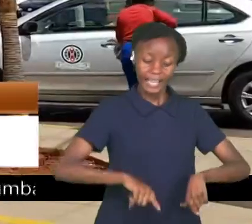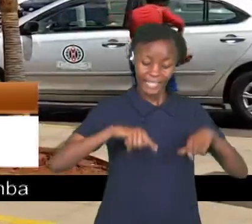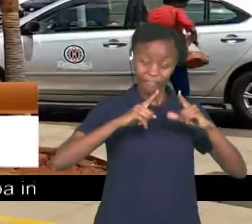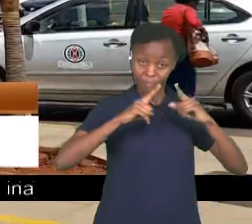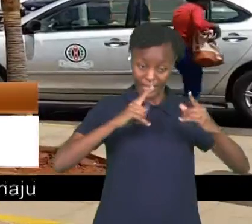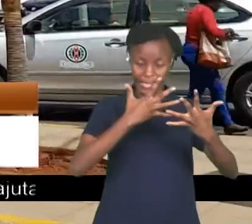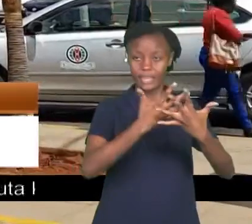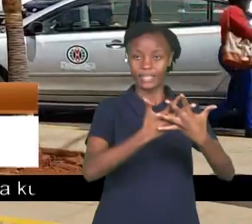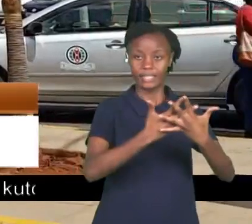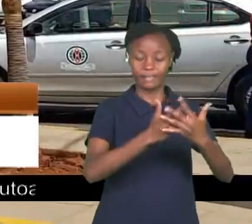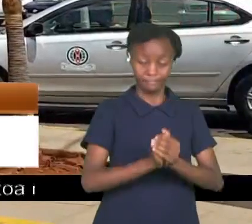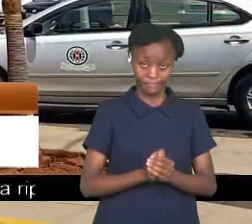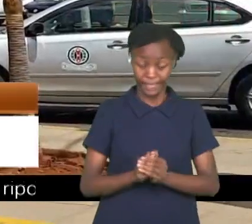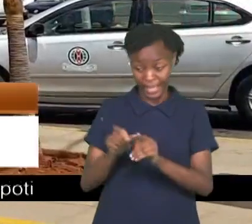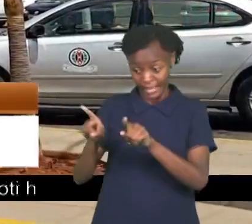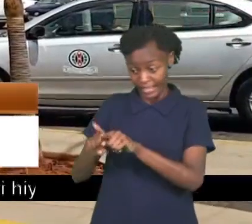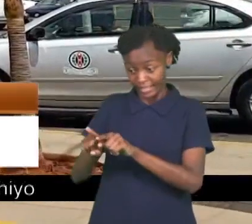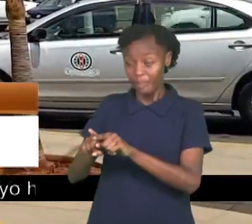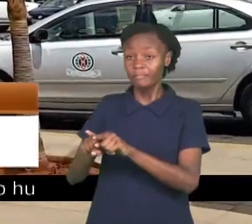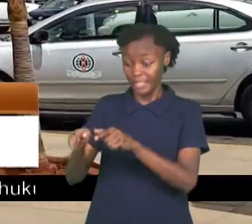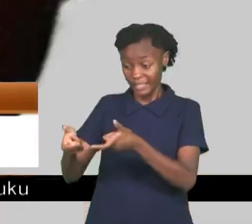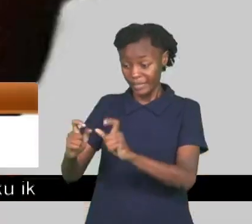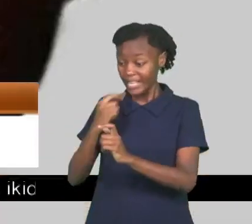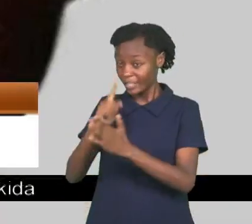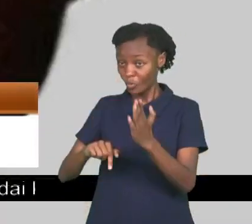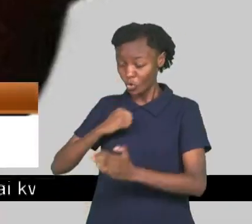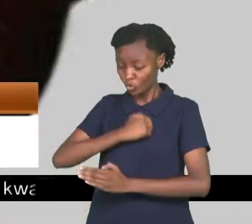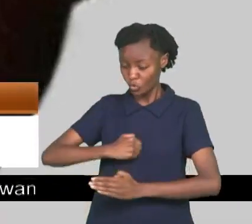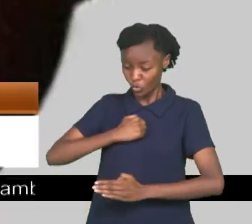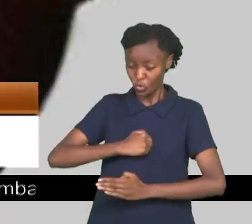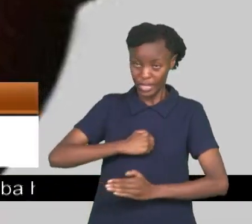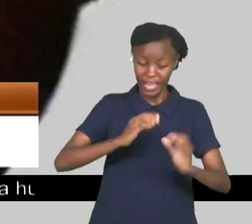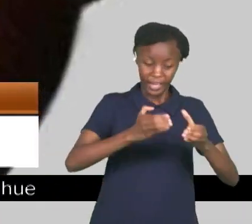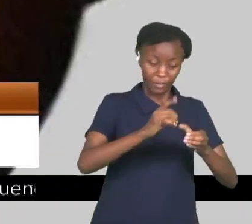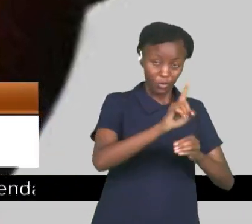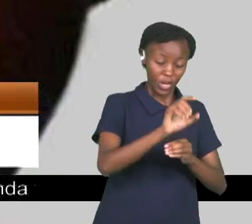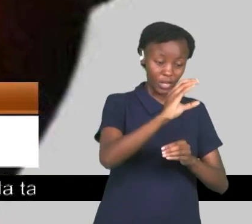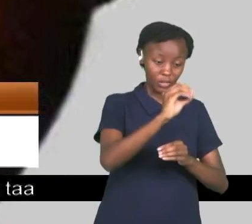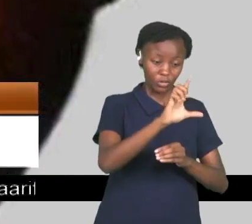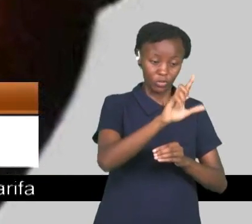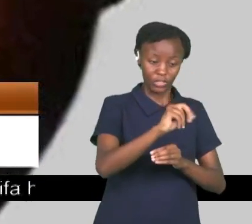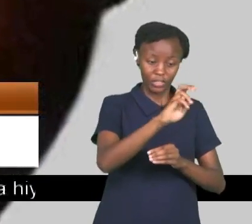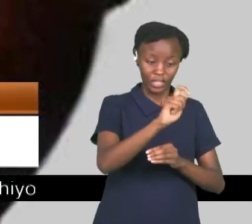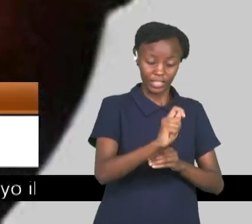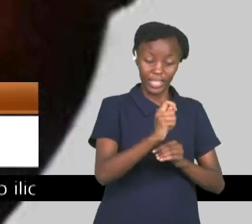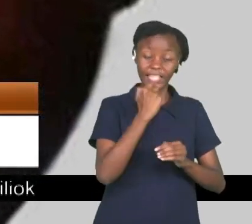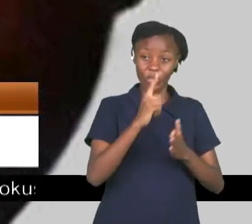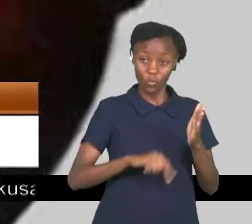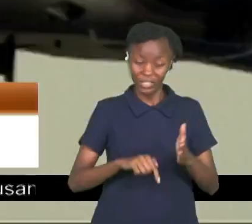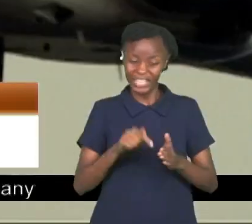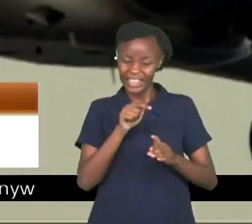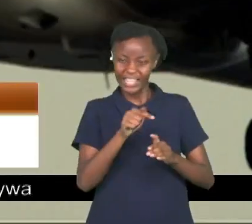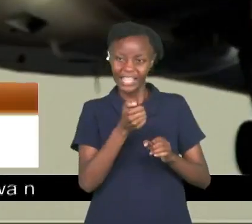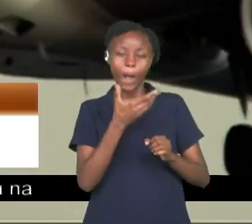gereza. Sky News pia imeomba msamaha kwa kampuni ya Colnet kwa kusema kuwa Paul Manyasi alikuwa mmoja wa wafanyikazi